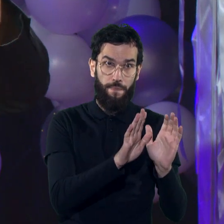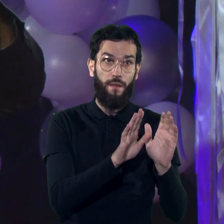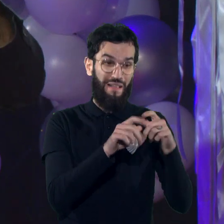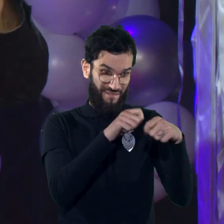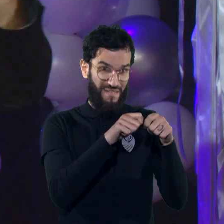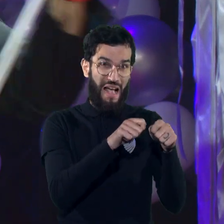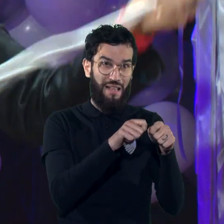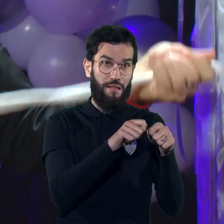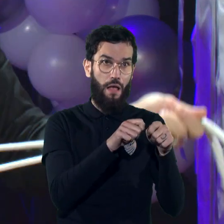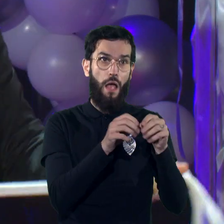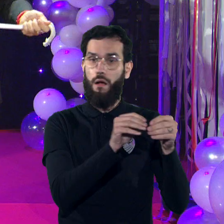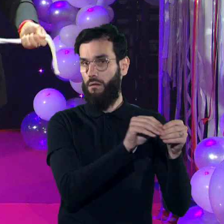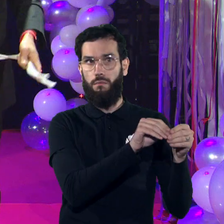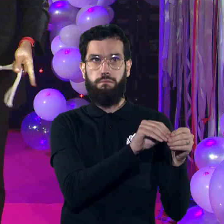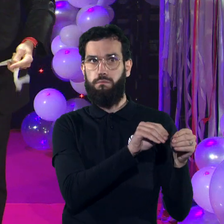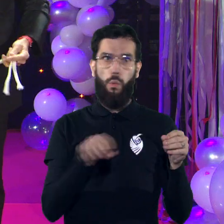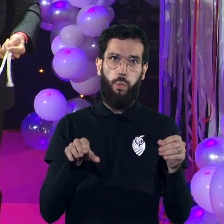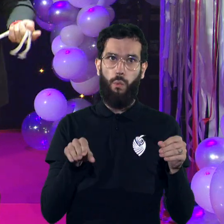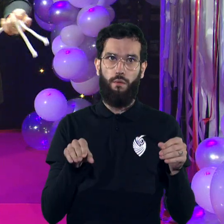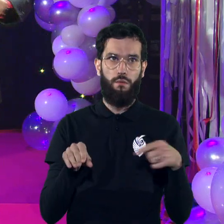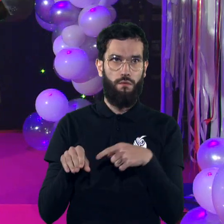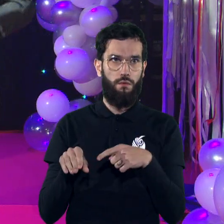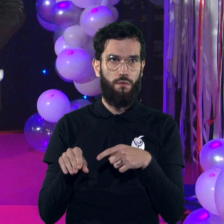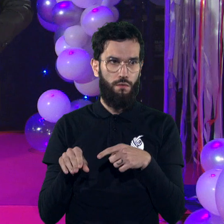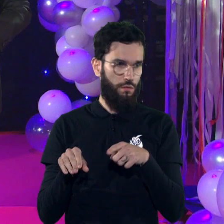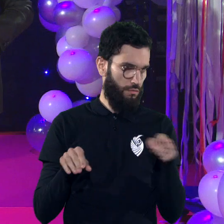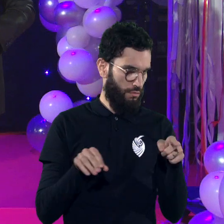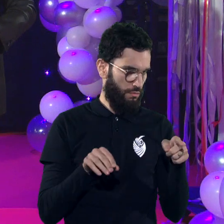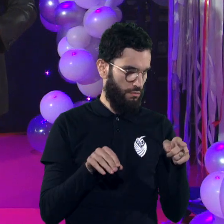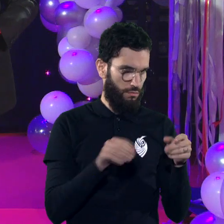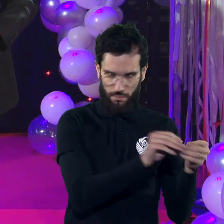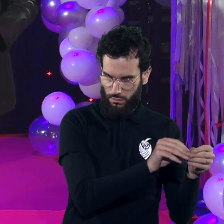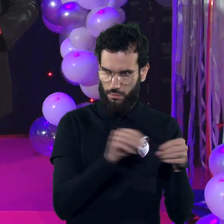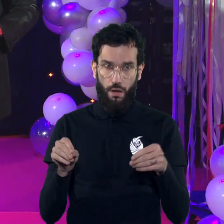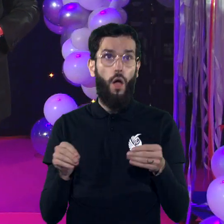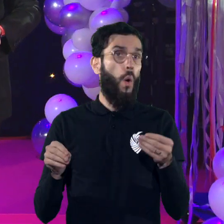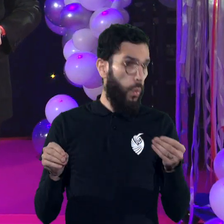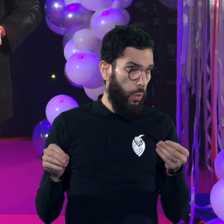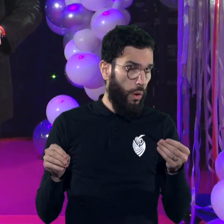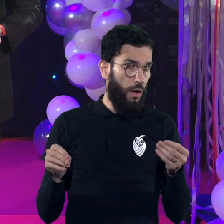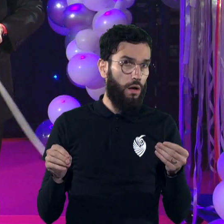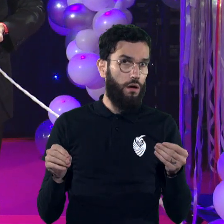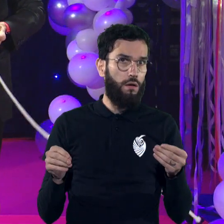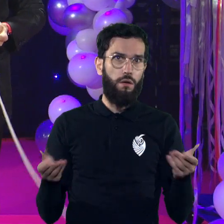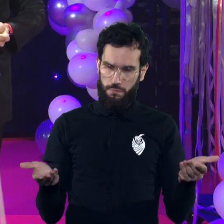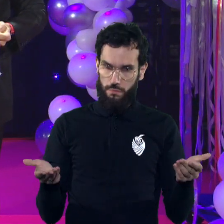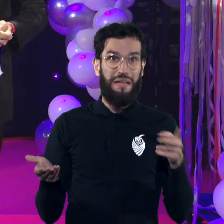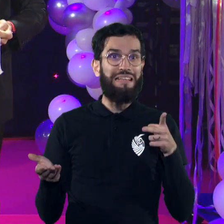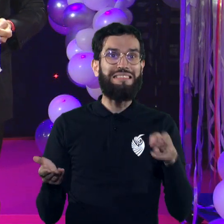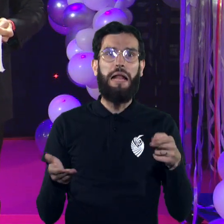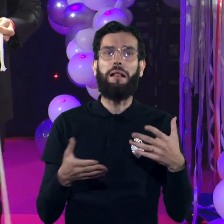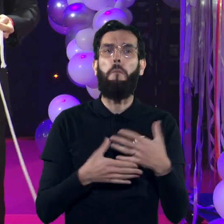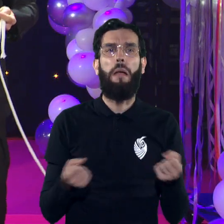také zviazané ich posuniem na druhú stranu. Čo znamená, tu sú konce, tam sú konce. Keď fúknem, bez